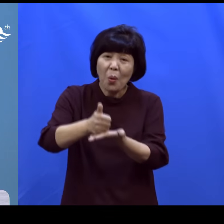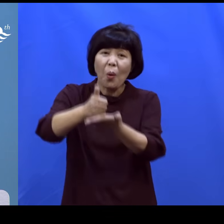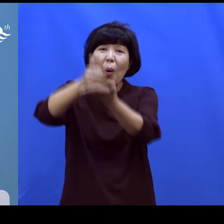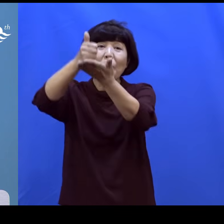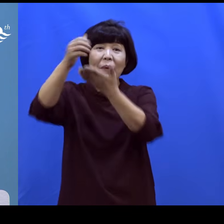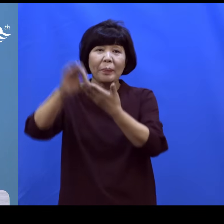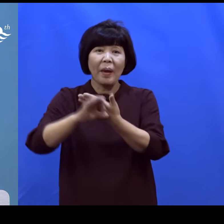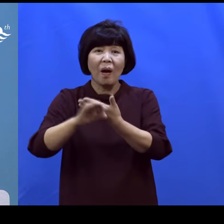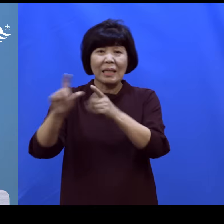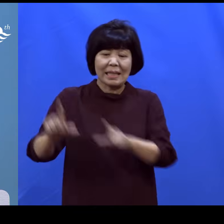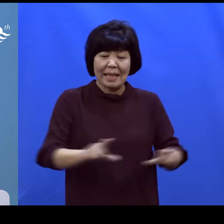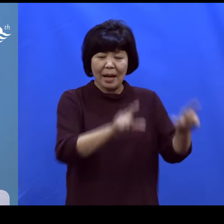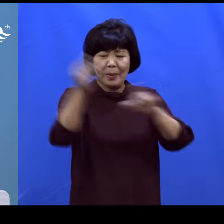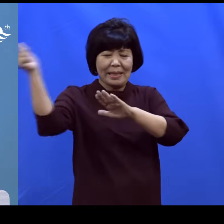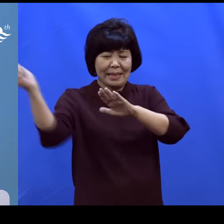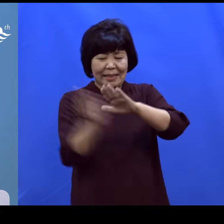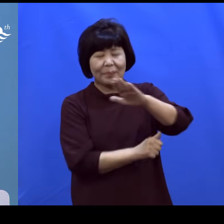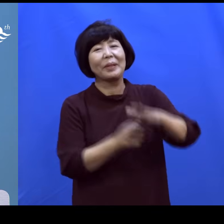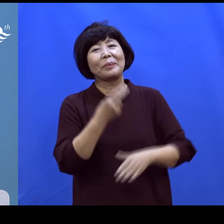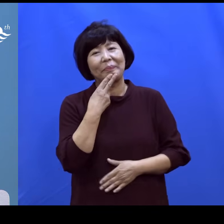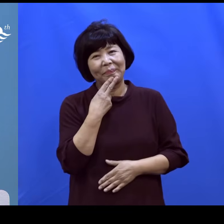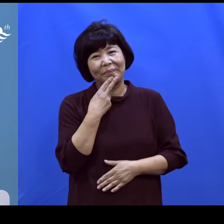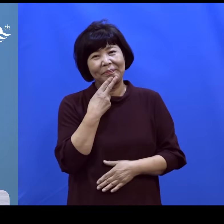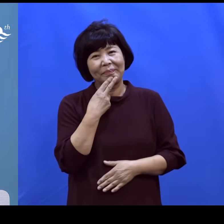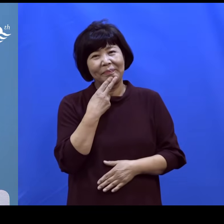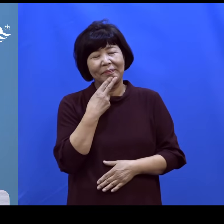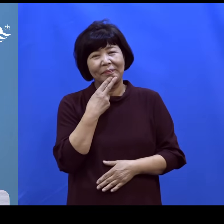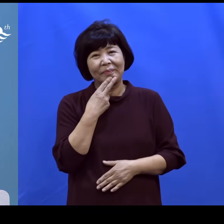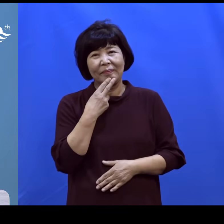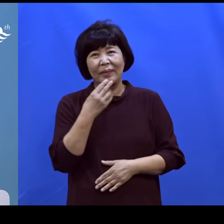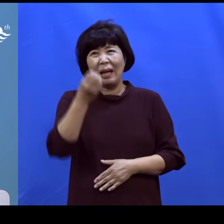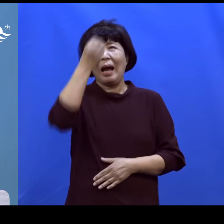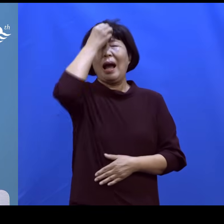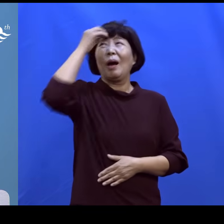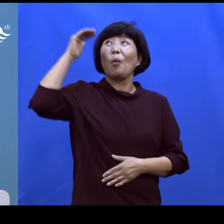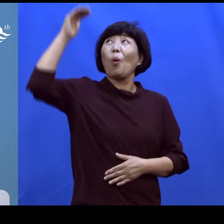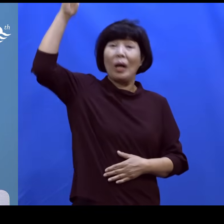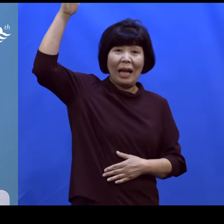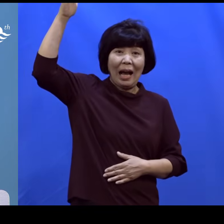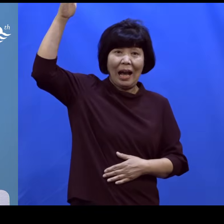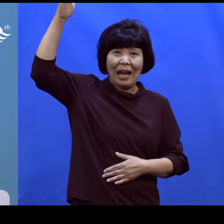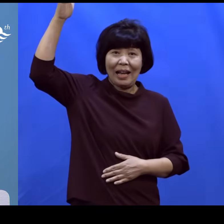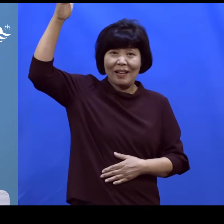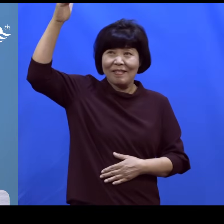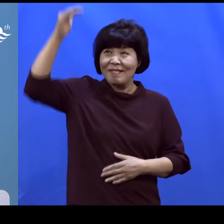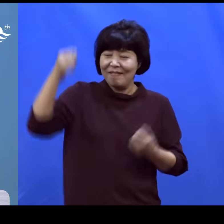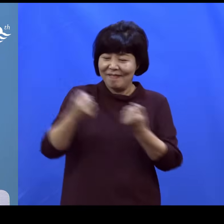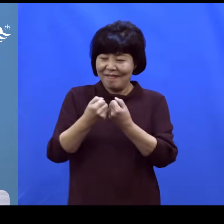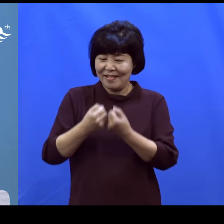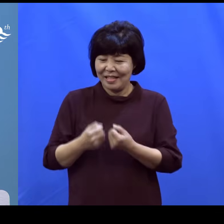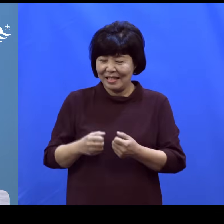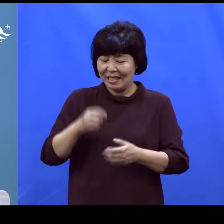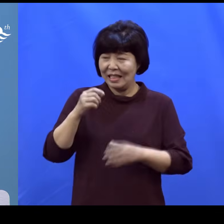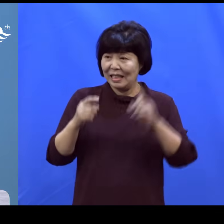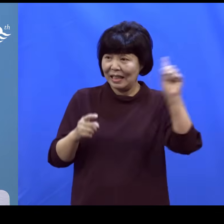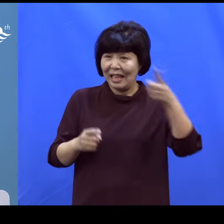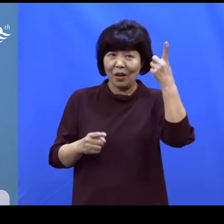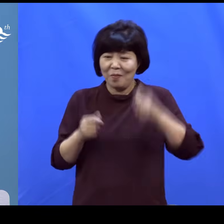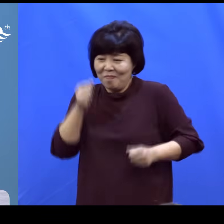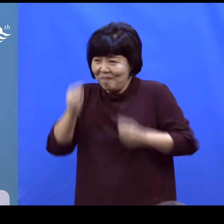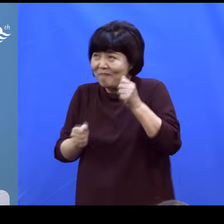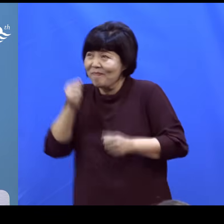없어요. 여러분, 골리앗을 향해 달려가던 다윗은 하나님의 이름에 명예를 걸고